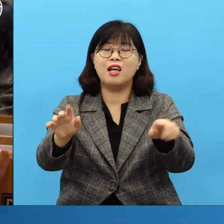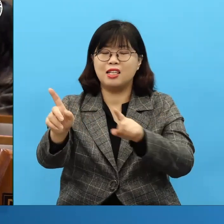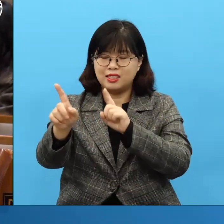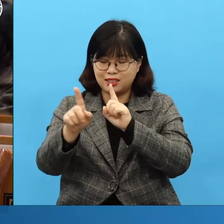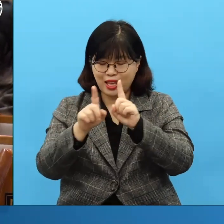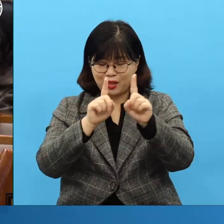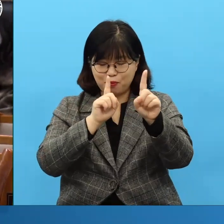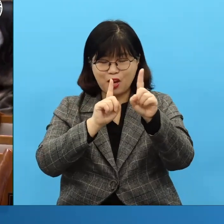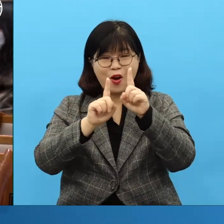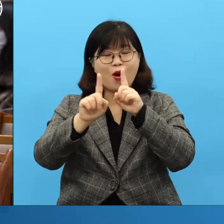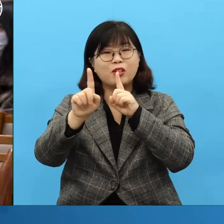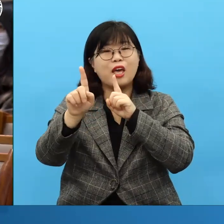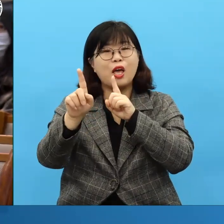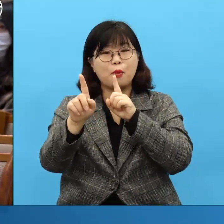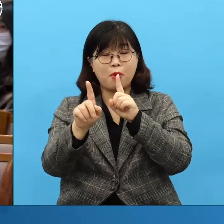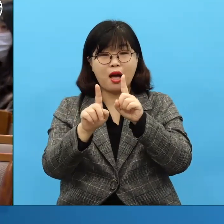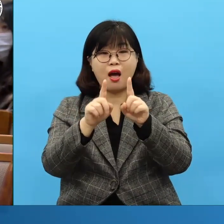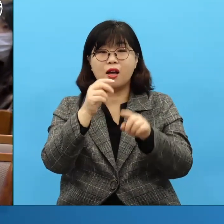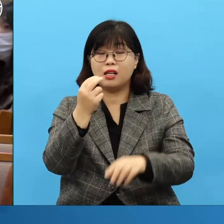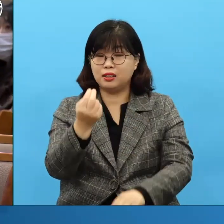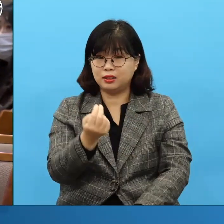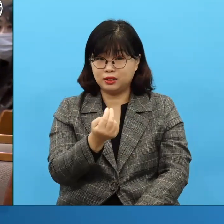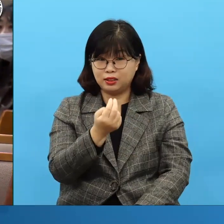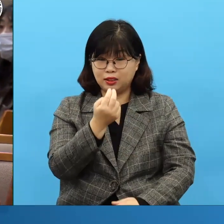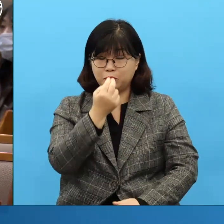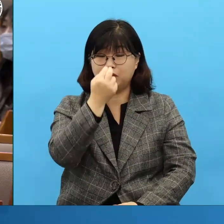퍼지는 생명의